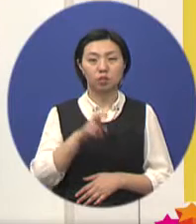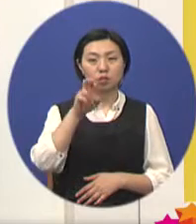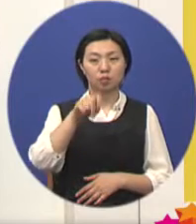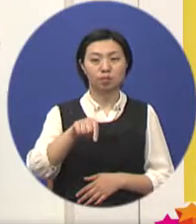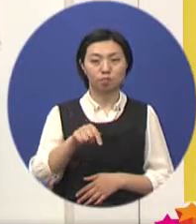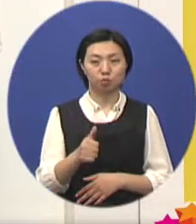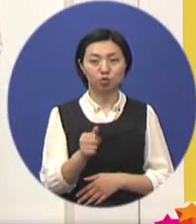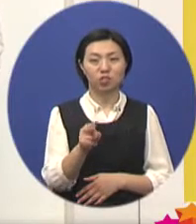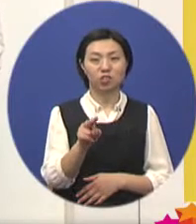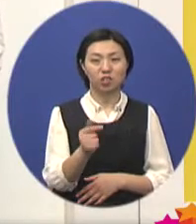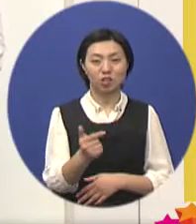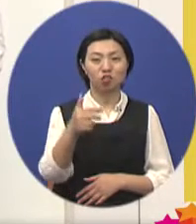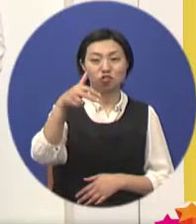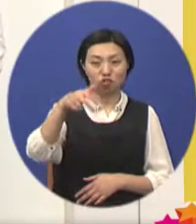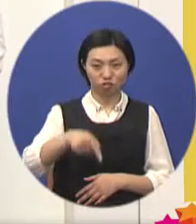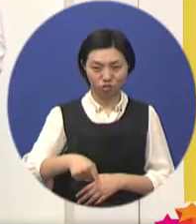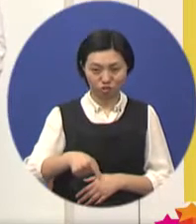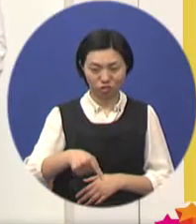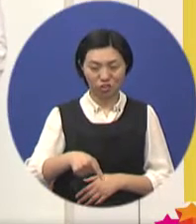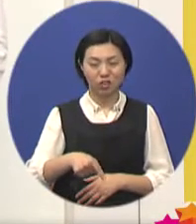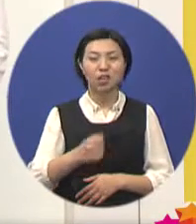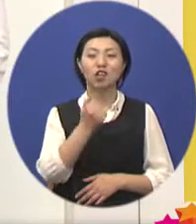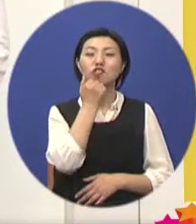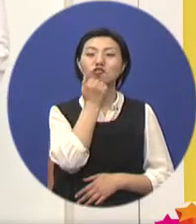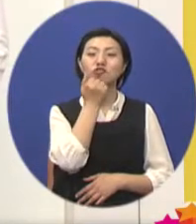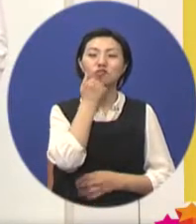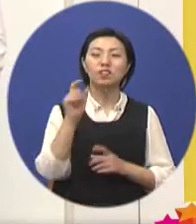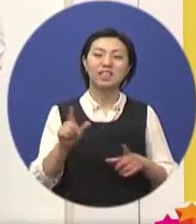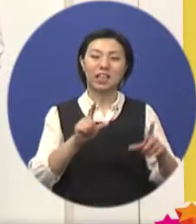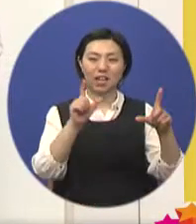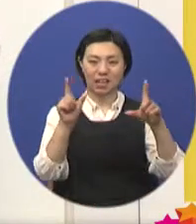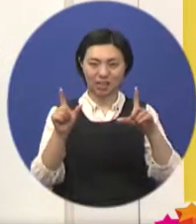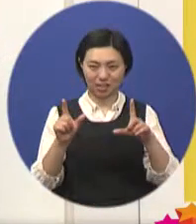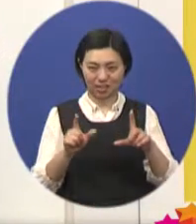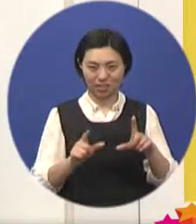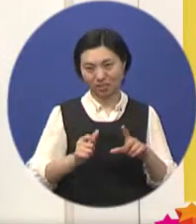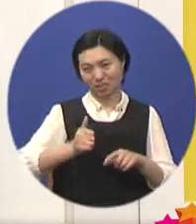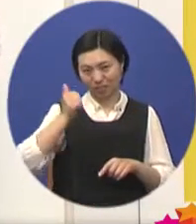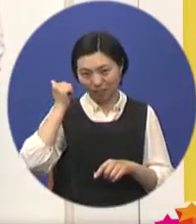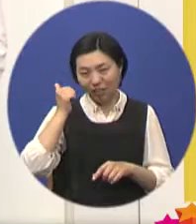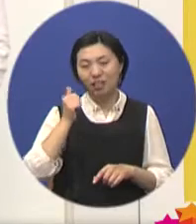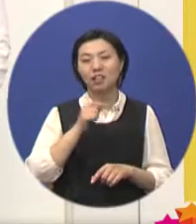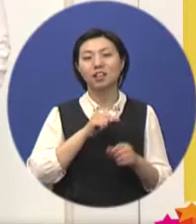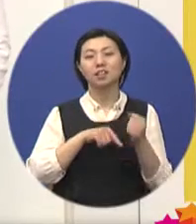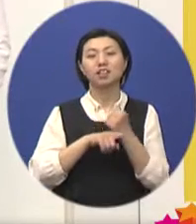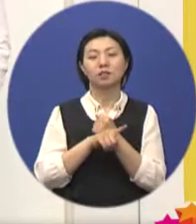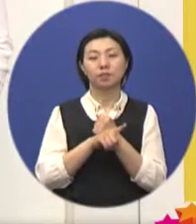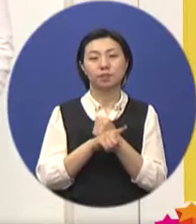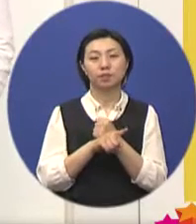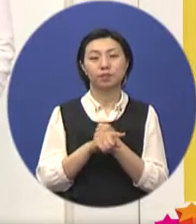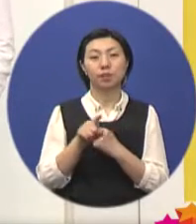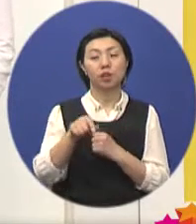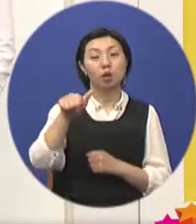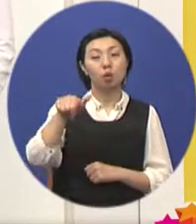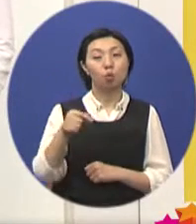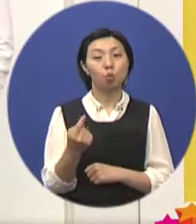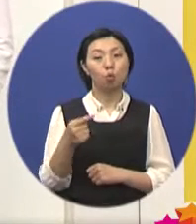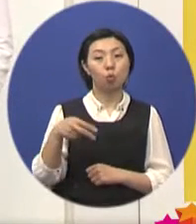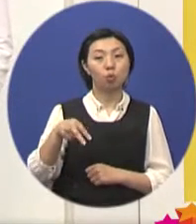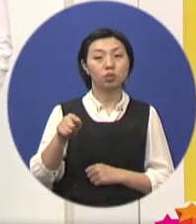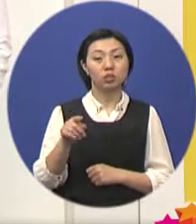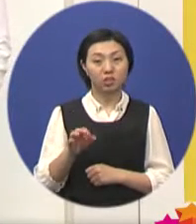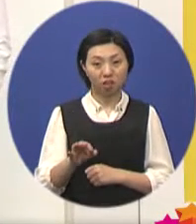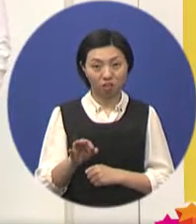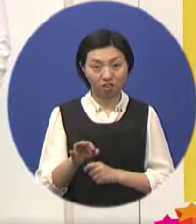문연주 문연주의 웃고 삽시다. 예, 웃으며 삽시다. 예. 아, 예, 웃으며 삽시다. 예. 그렇구나. 예. 자, 고성에는 지금